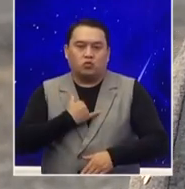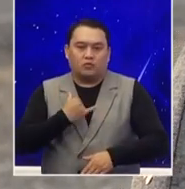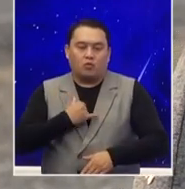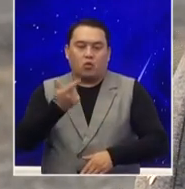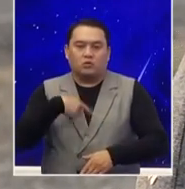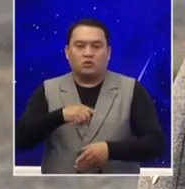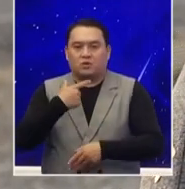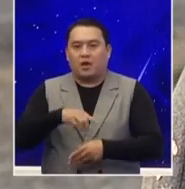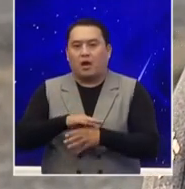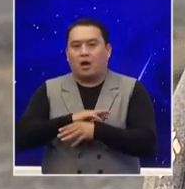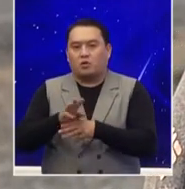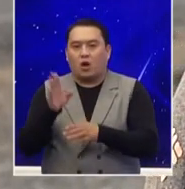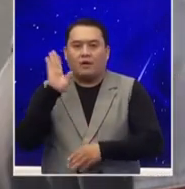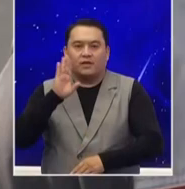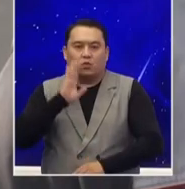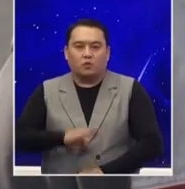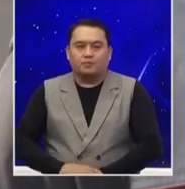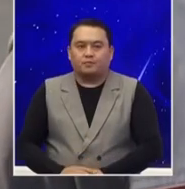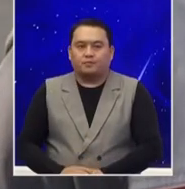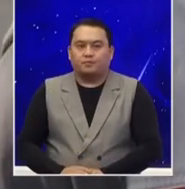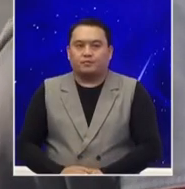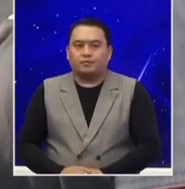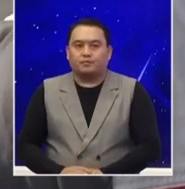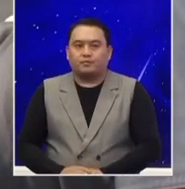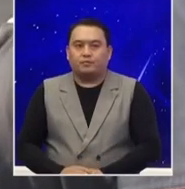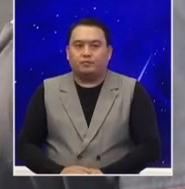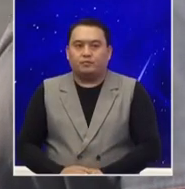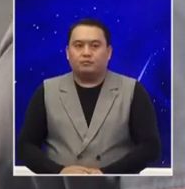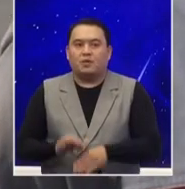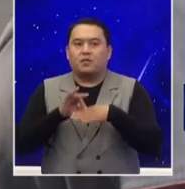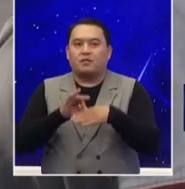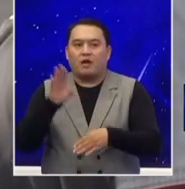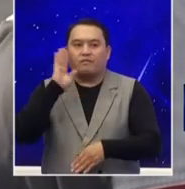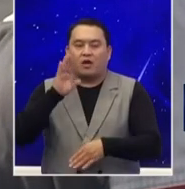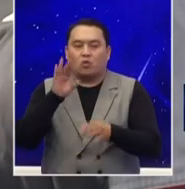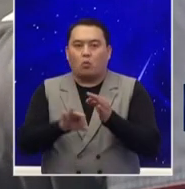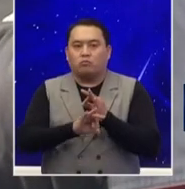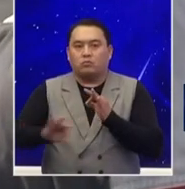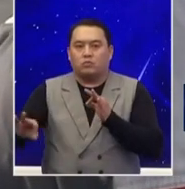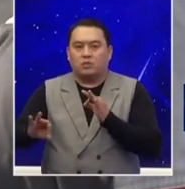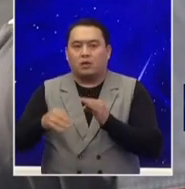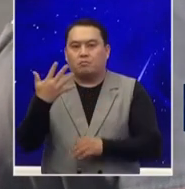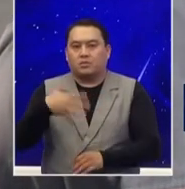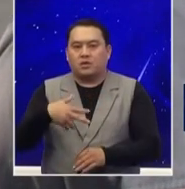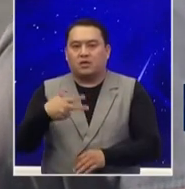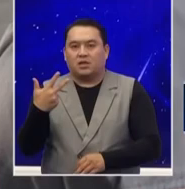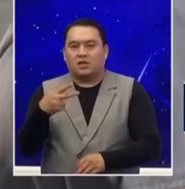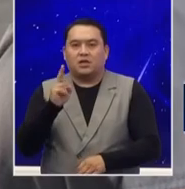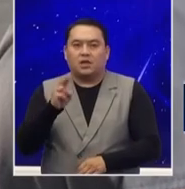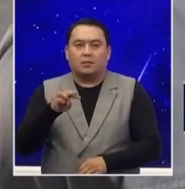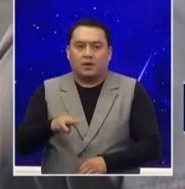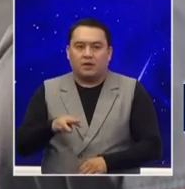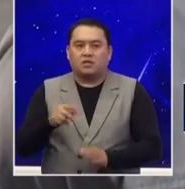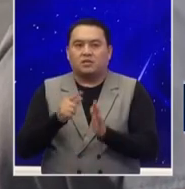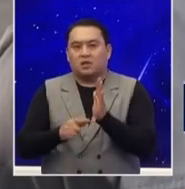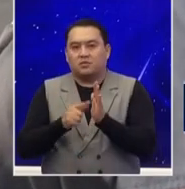обеспечить население в водой и рыночный на метр мы проводим водопроводные трубы протяженностью 53 метра 70